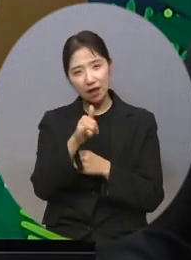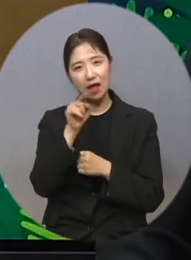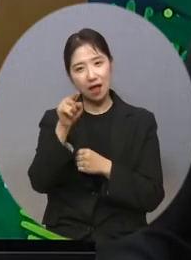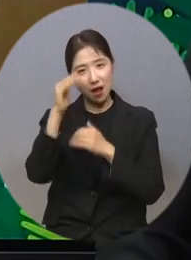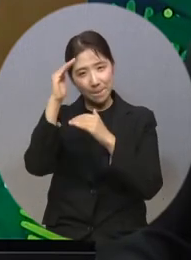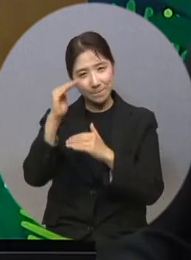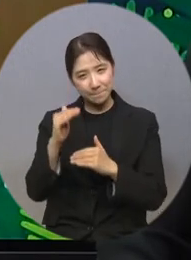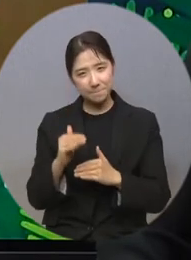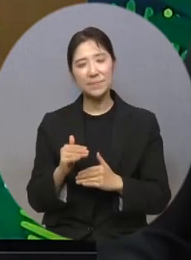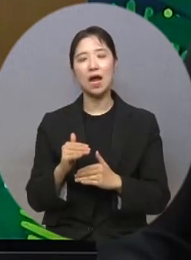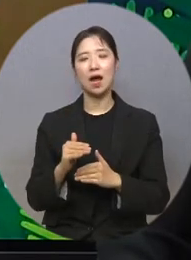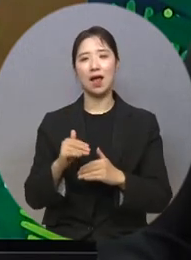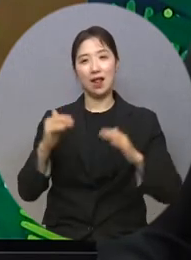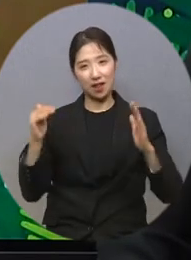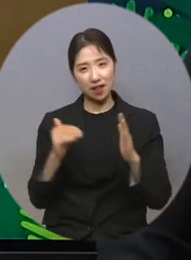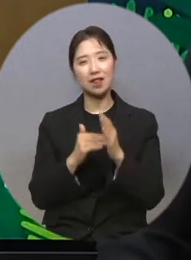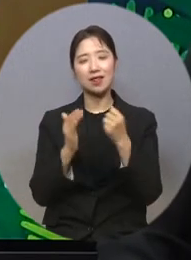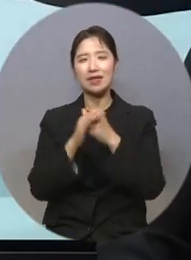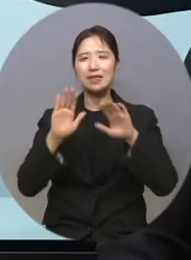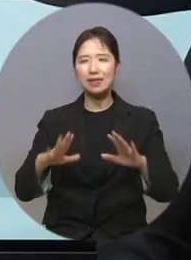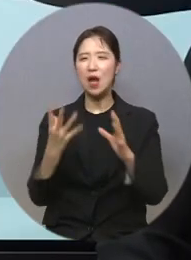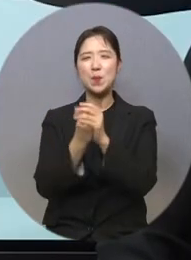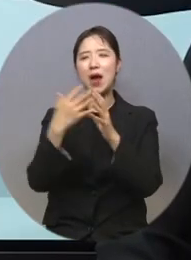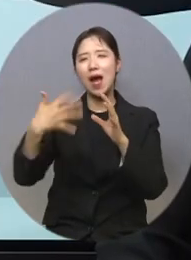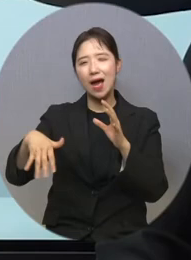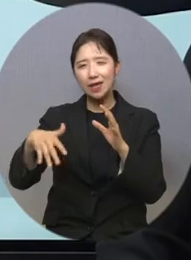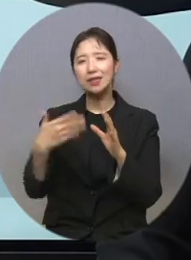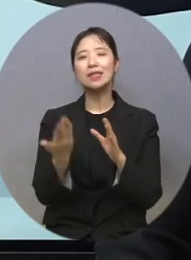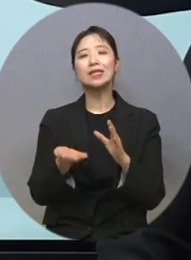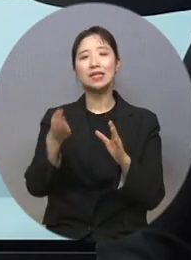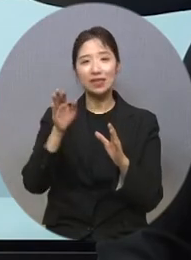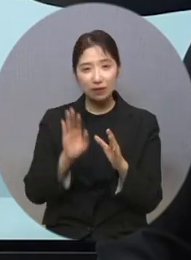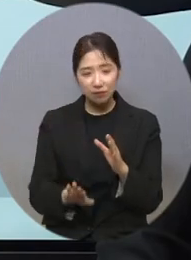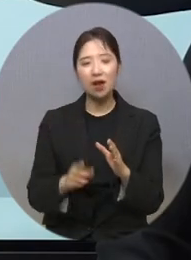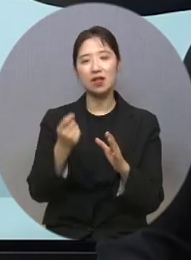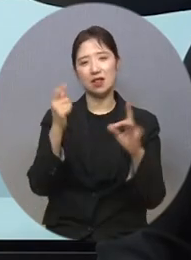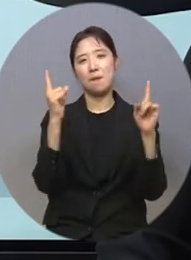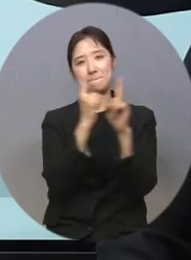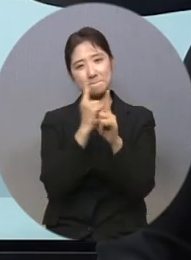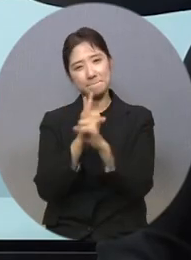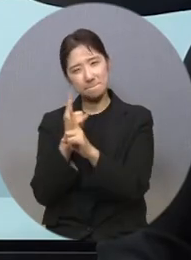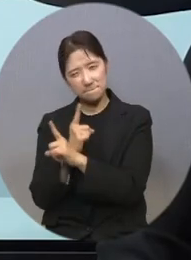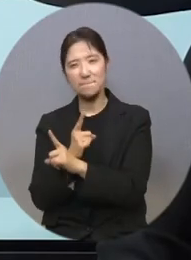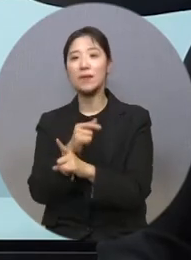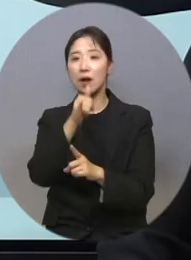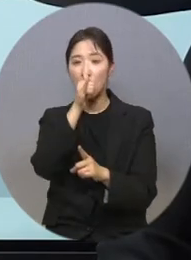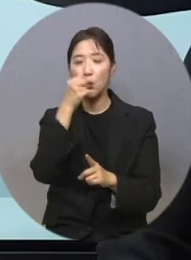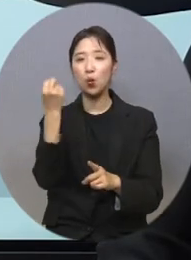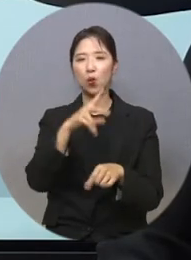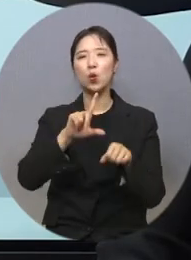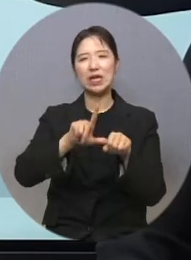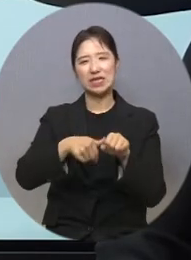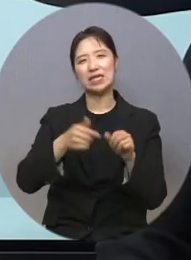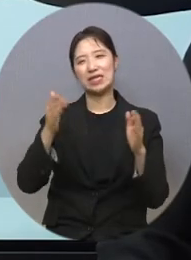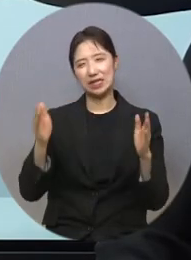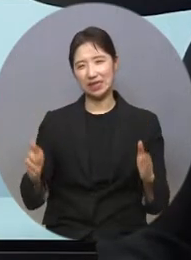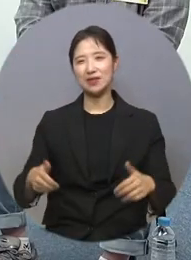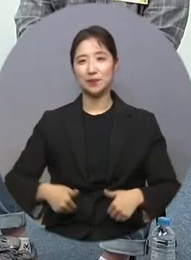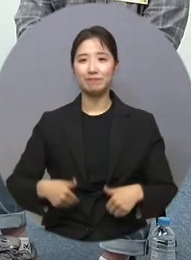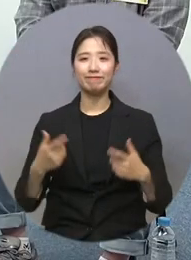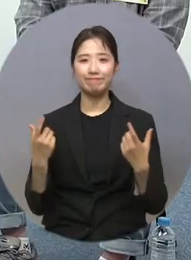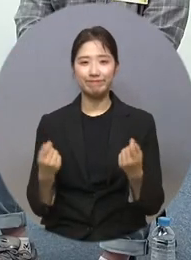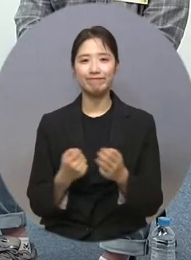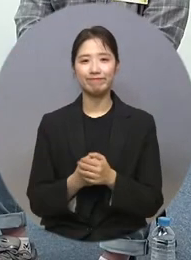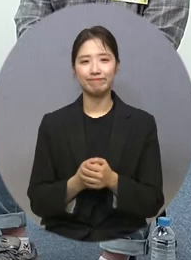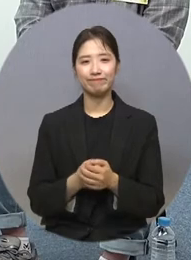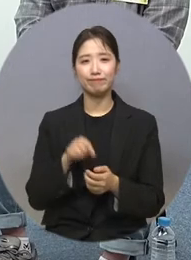과정들이 있어서 사실은 지금도 완전하진 않지만 그런 게 필요했고 또 시간이 필요했던 것 같다는 생각이 또 듭니다. 근데